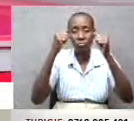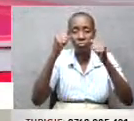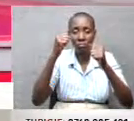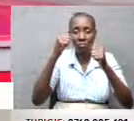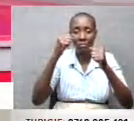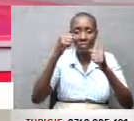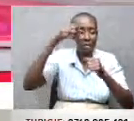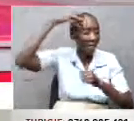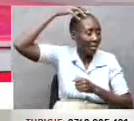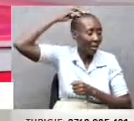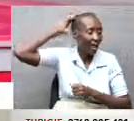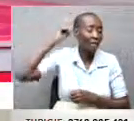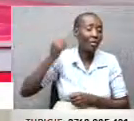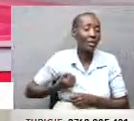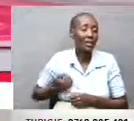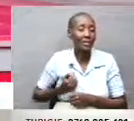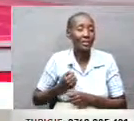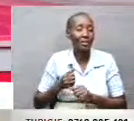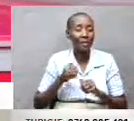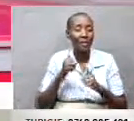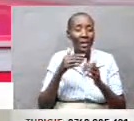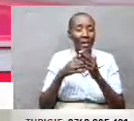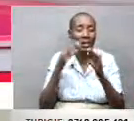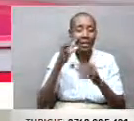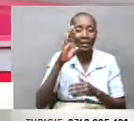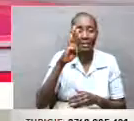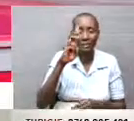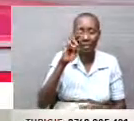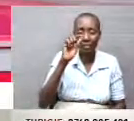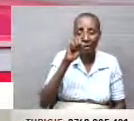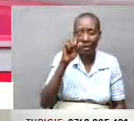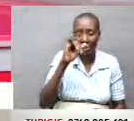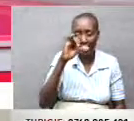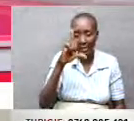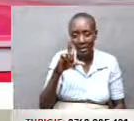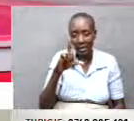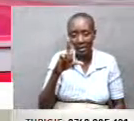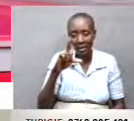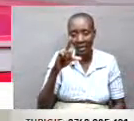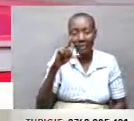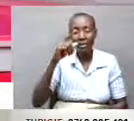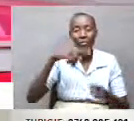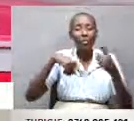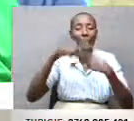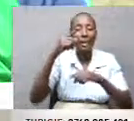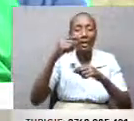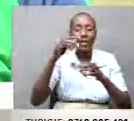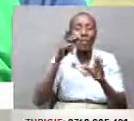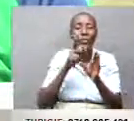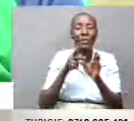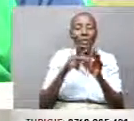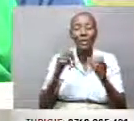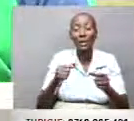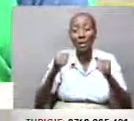na mshindi kati ya Colombia na Brazil kwenye mashindano ya mchujo wa kufuzu kombe la dunia.